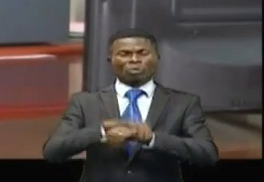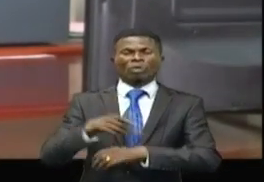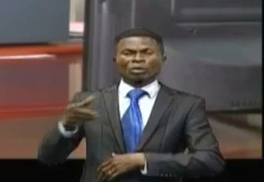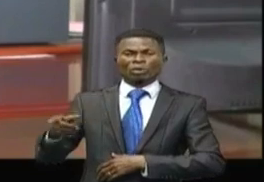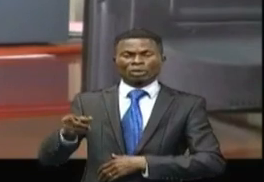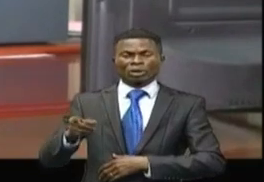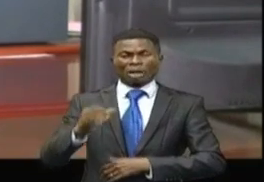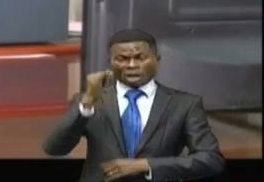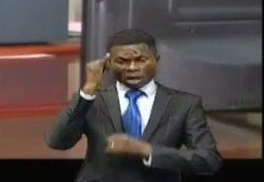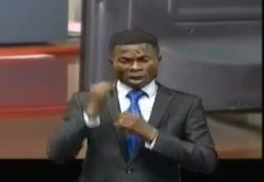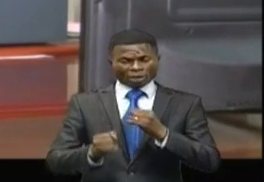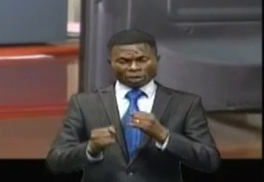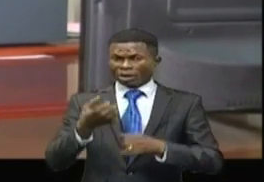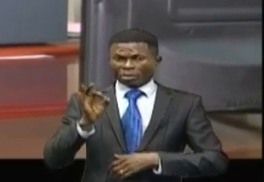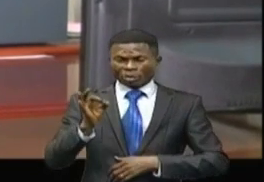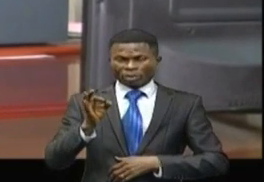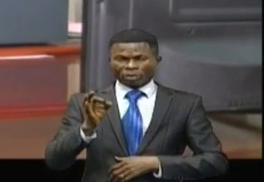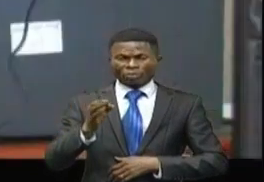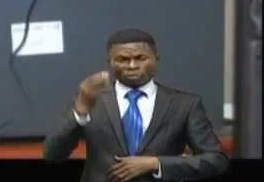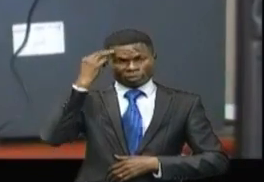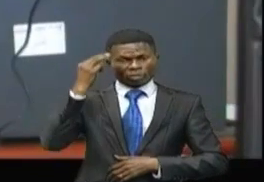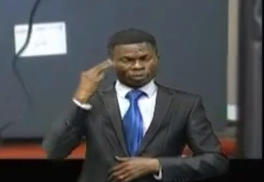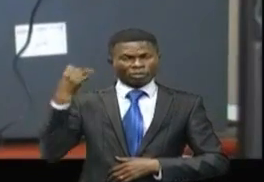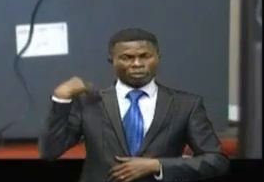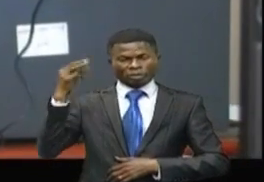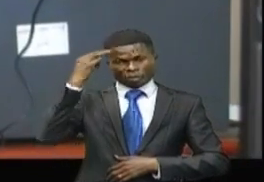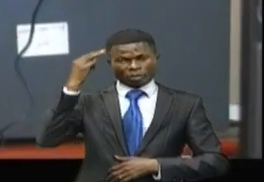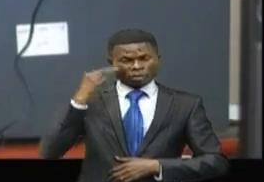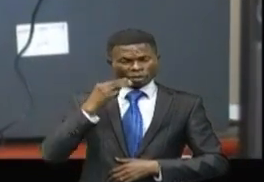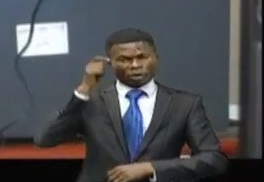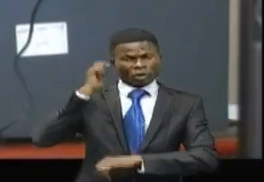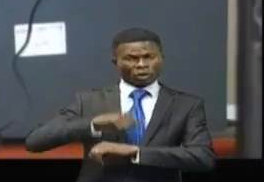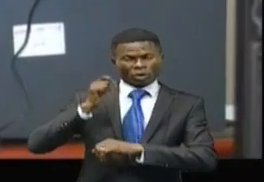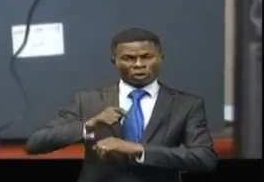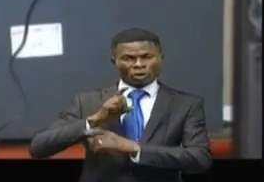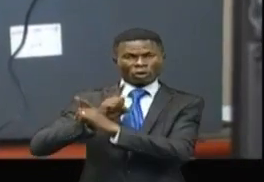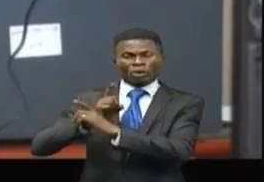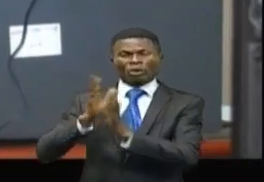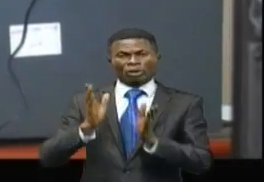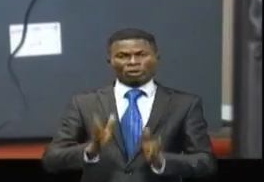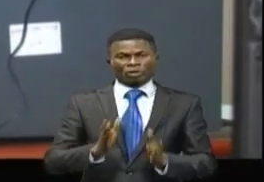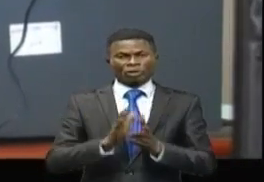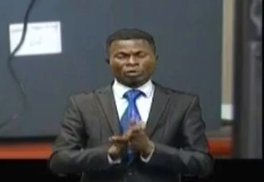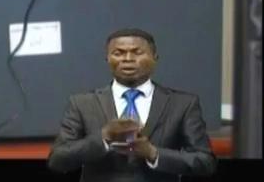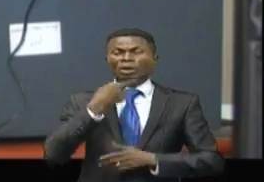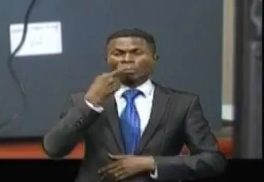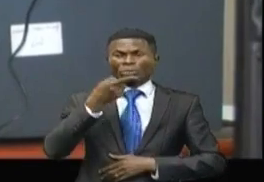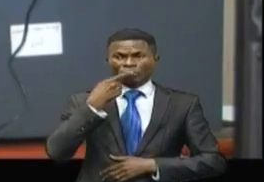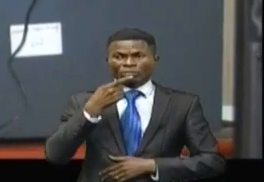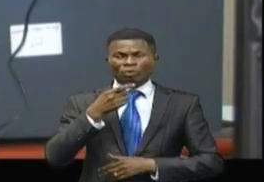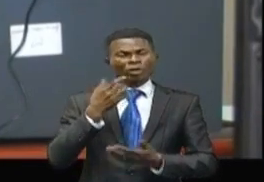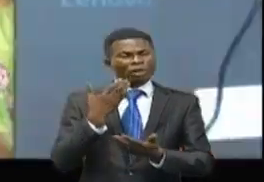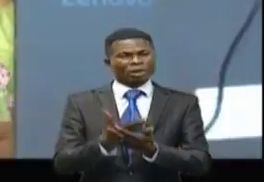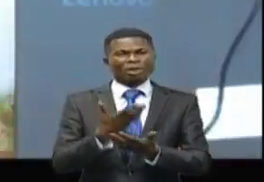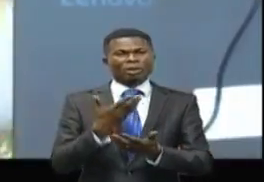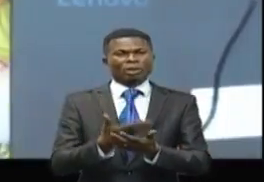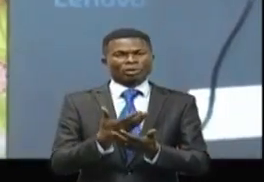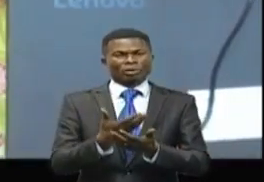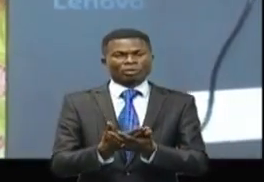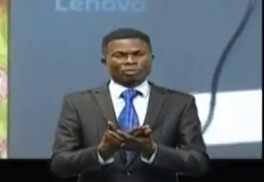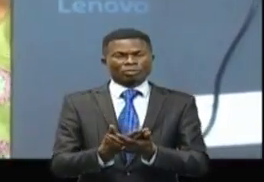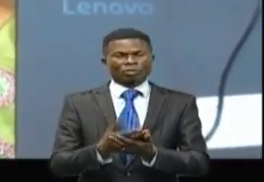de clore son intervention la ministre d'état ministre de la justice et garde des sceaux est revenu sur l'urgence de